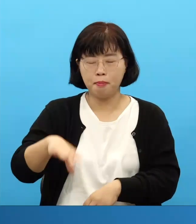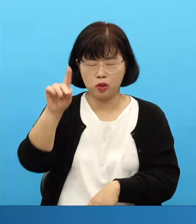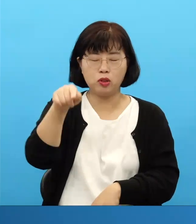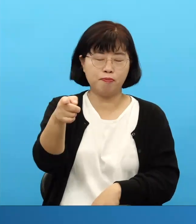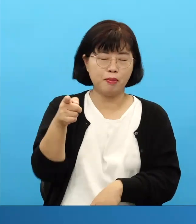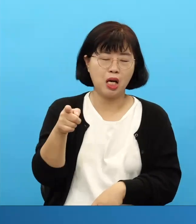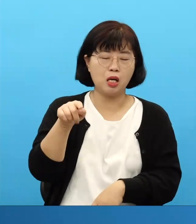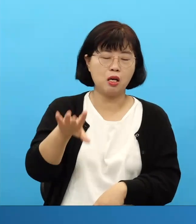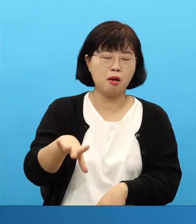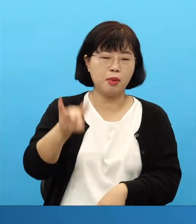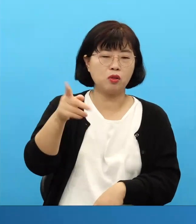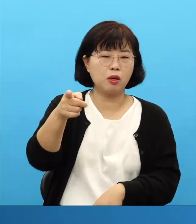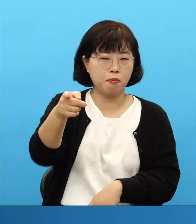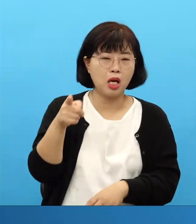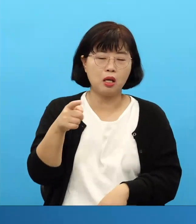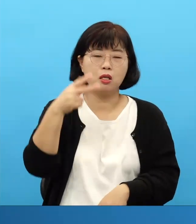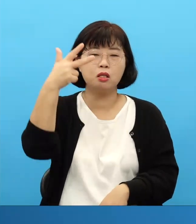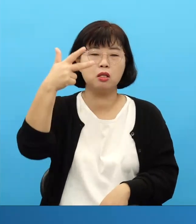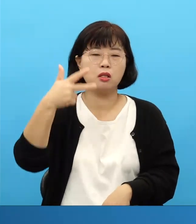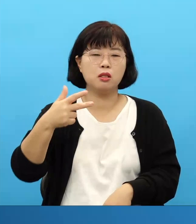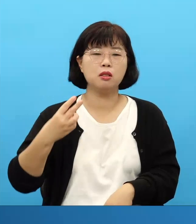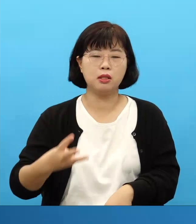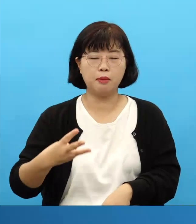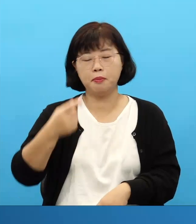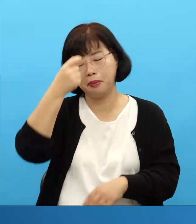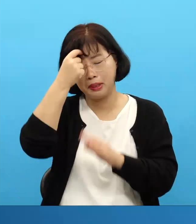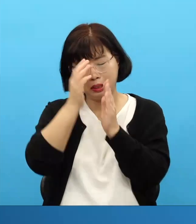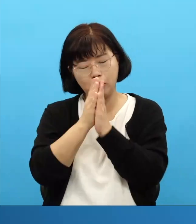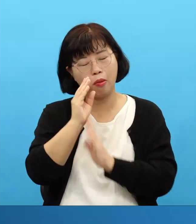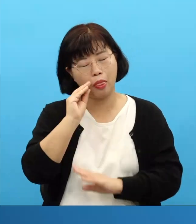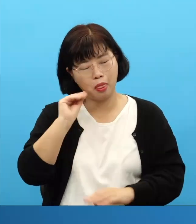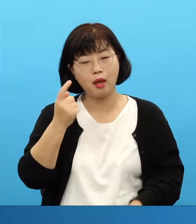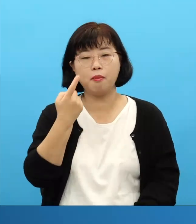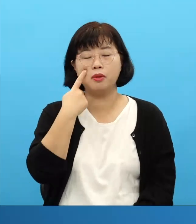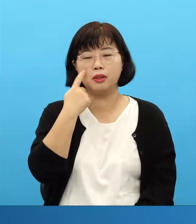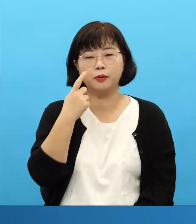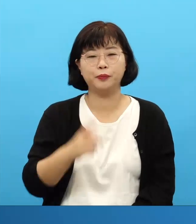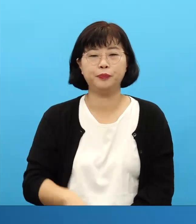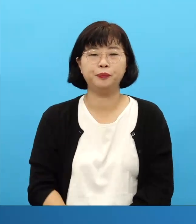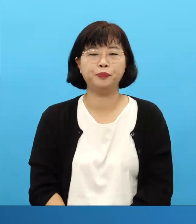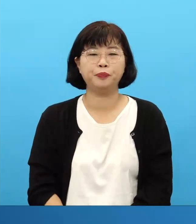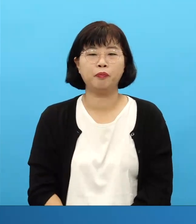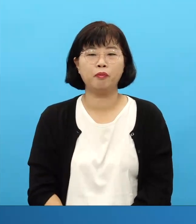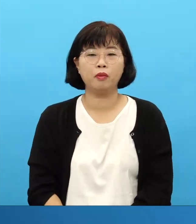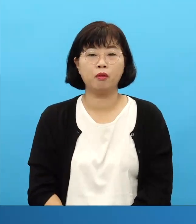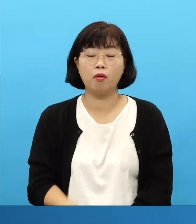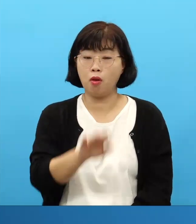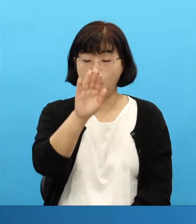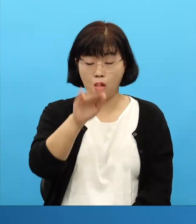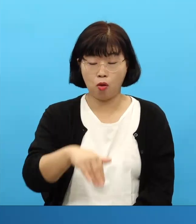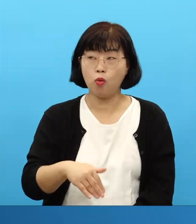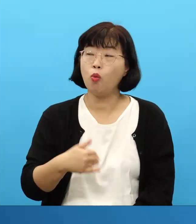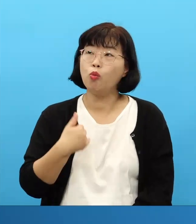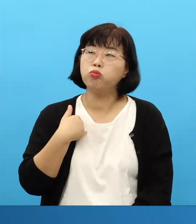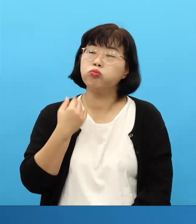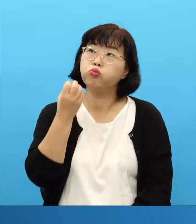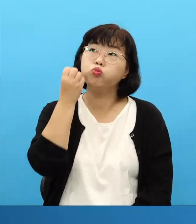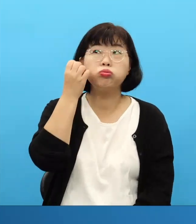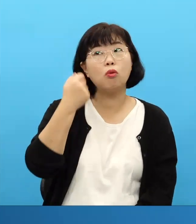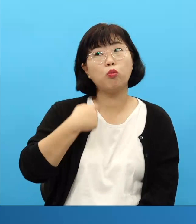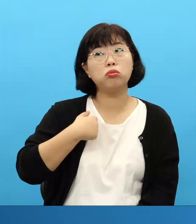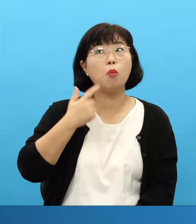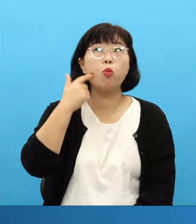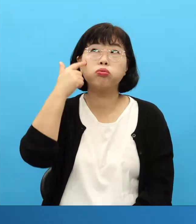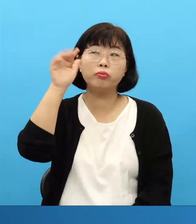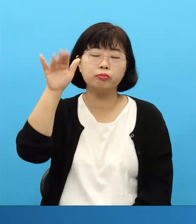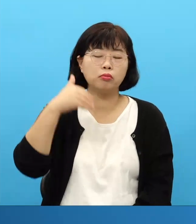거 안 하더라도 시작하셔야 돼요. And if you correctly want to begin your business, you don't have to do anything else. Do this. 얼마나 기도 안 해도 되는데 그 되는 거 아니면 나중 보면 아니에요. Oh,